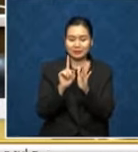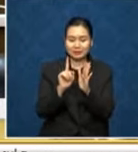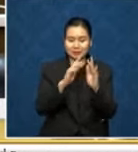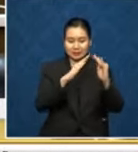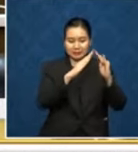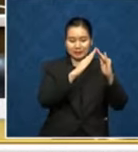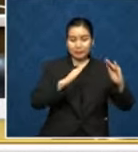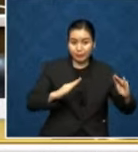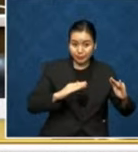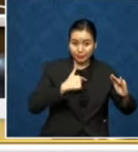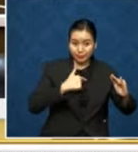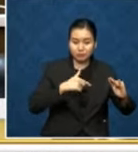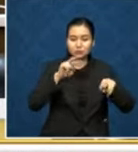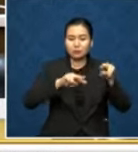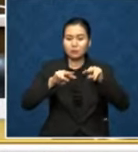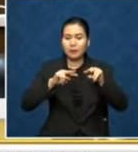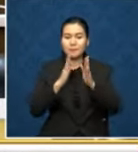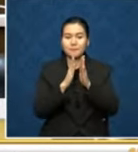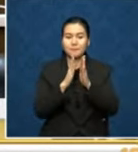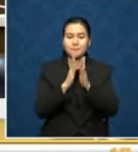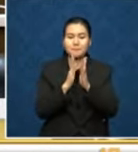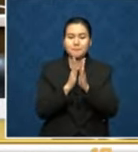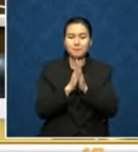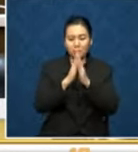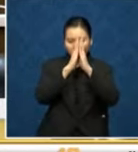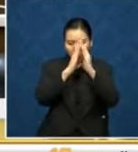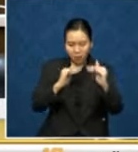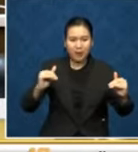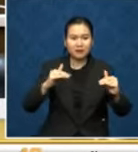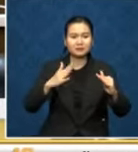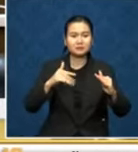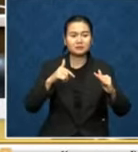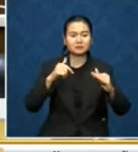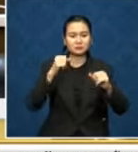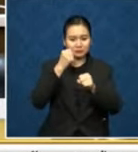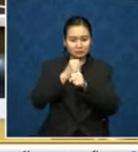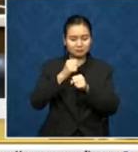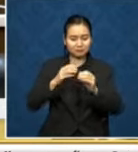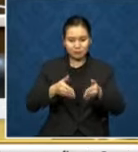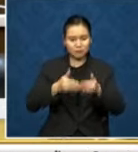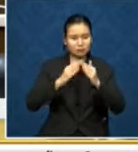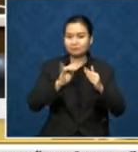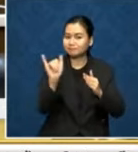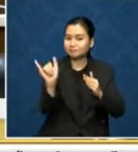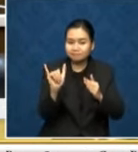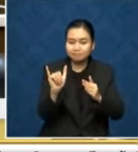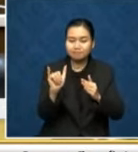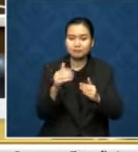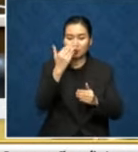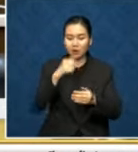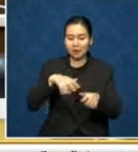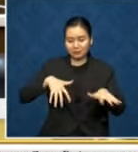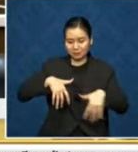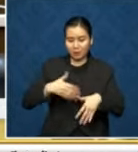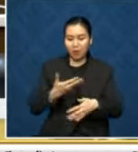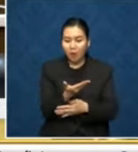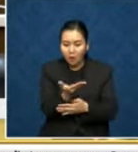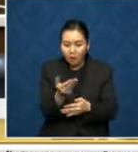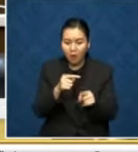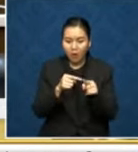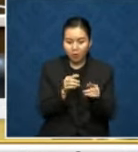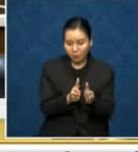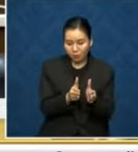สงฆ์ครับที่ในขณะนี้ยังไม่สามารถขอการตั้งวัดได้ซึ่งมีจำนวนมากชาวบ้านและผู้นำก็จึงขอให้มีการขยายเวล